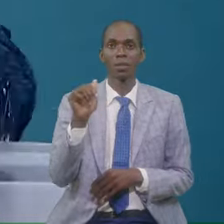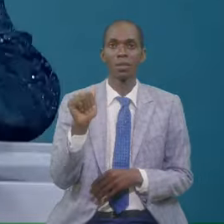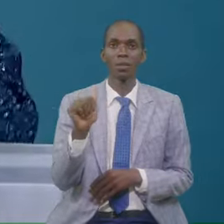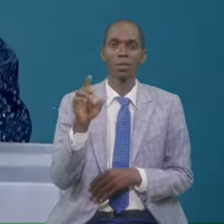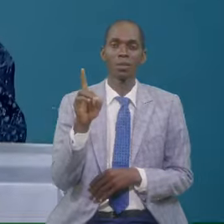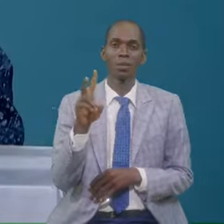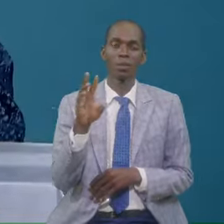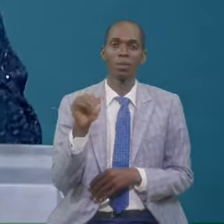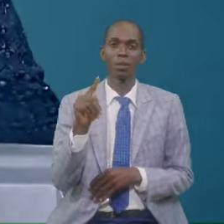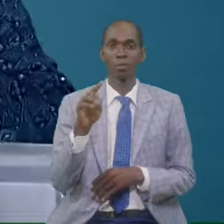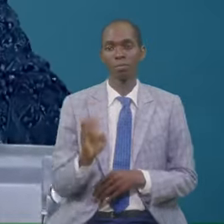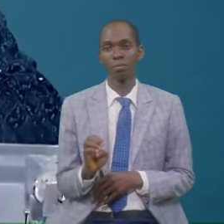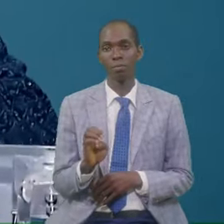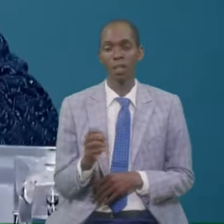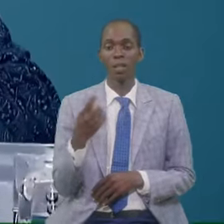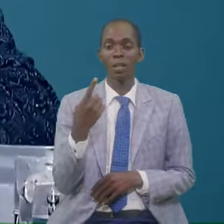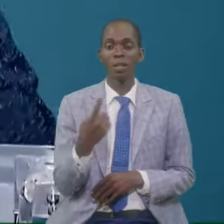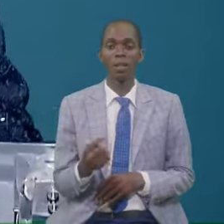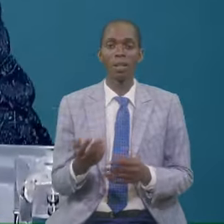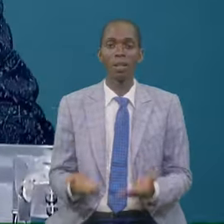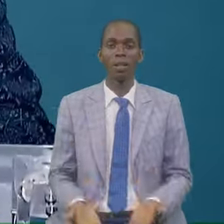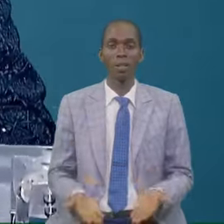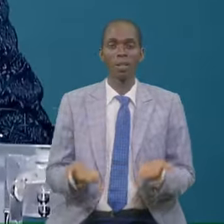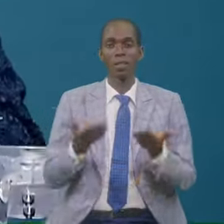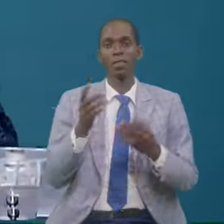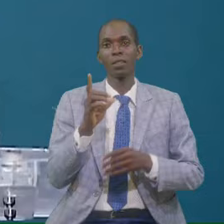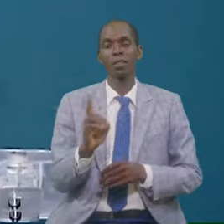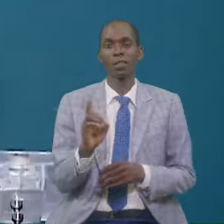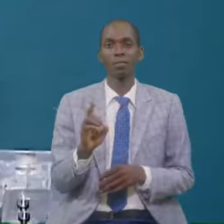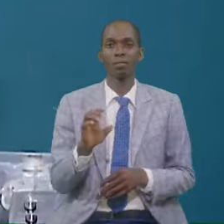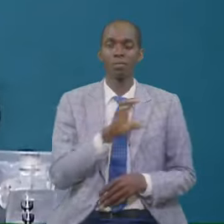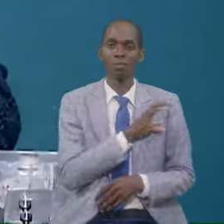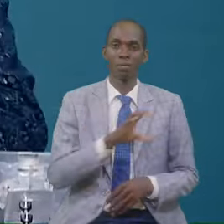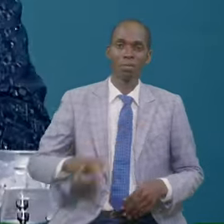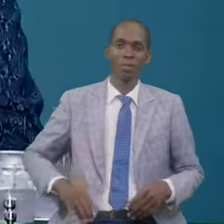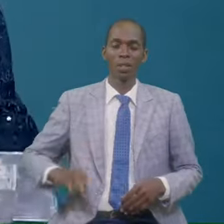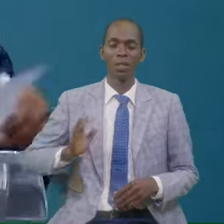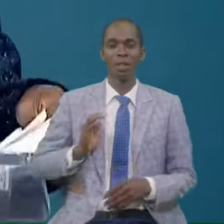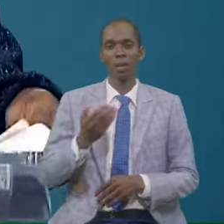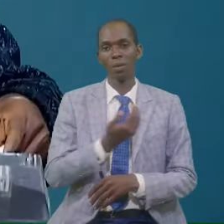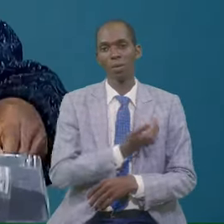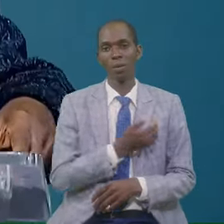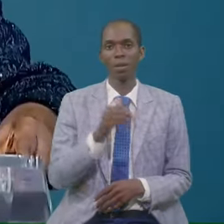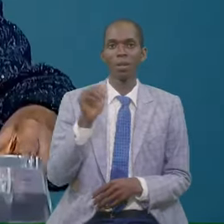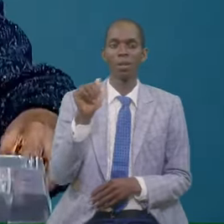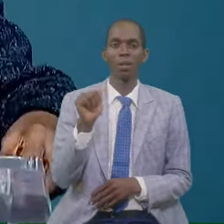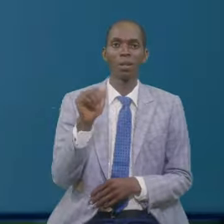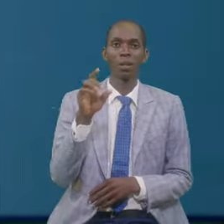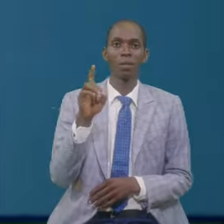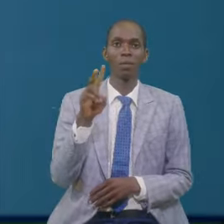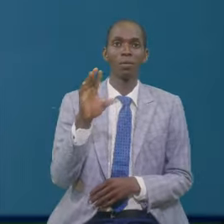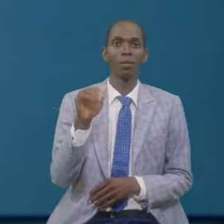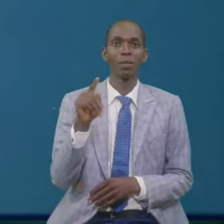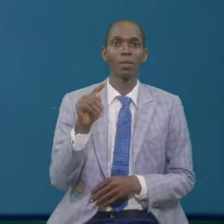The exalted Christ our advocate. హెచ్చించబడి ఉన్న క్రీస్తు మన పక్షాన